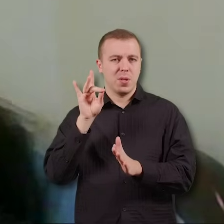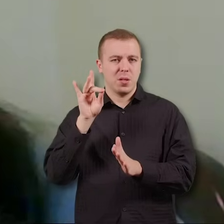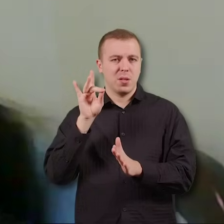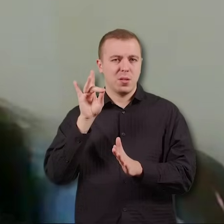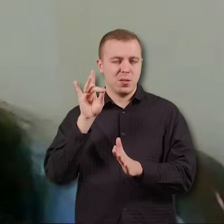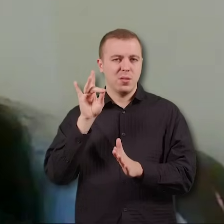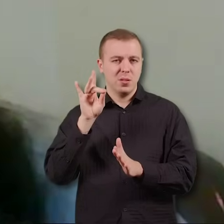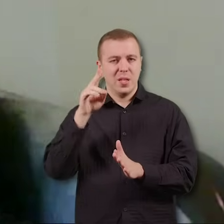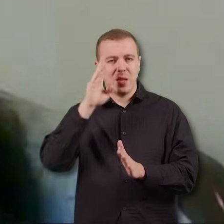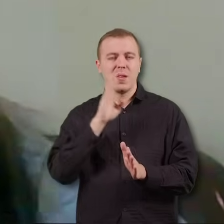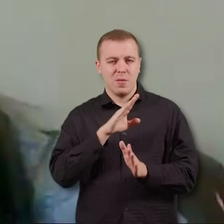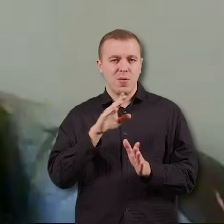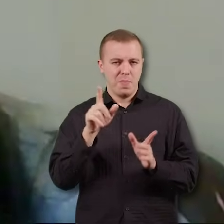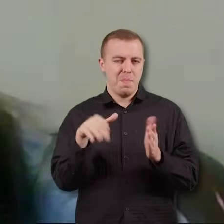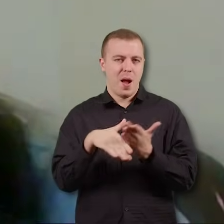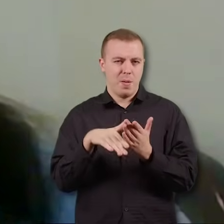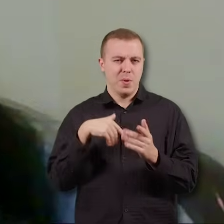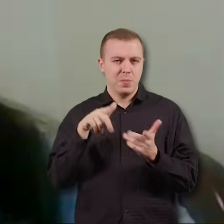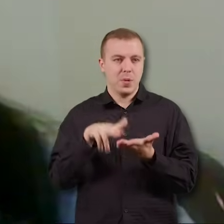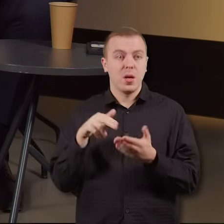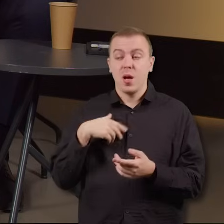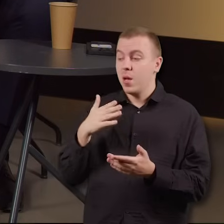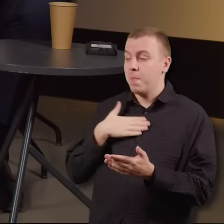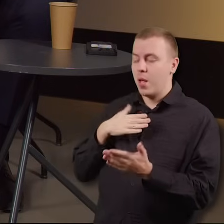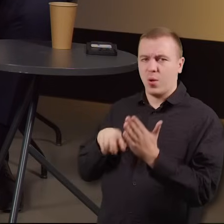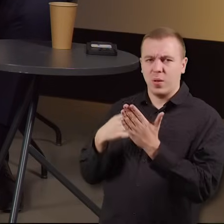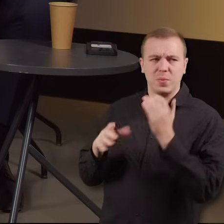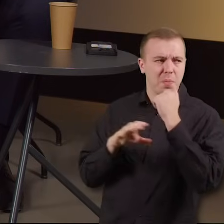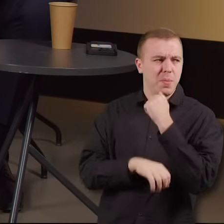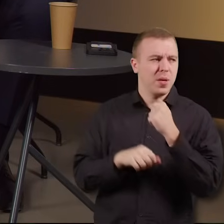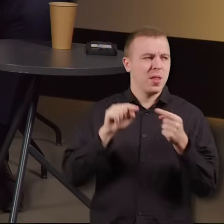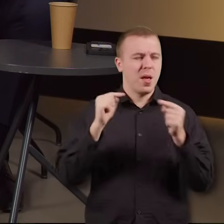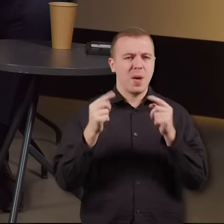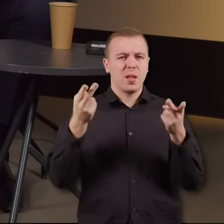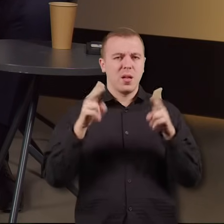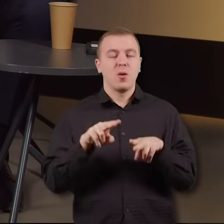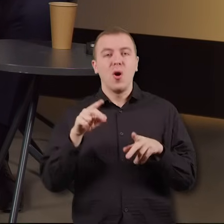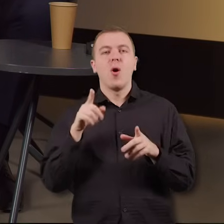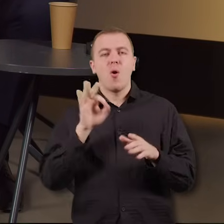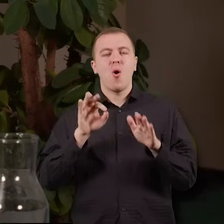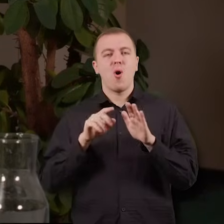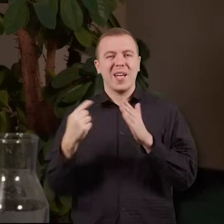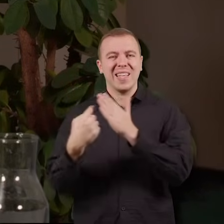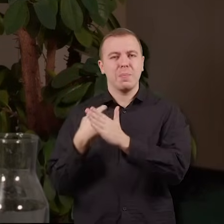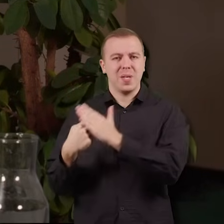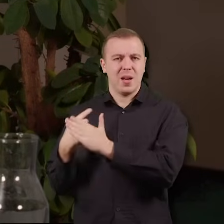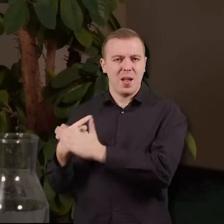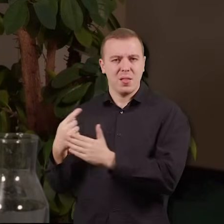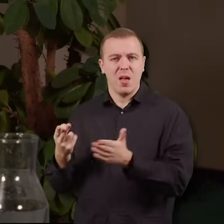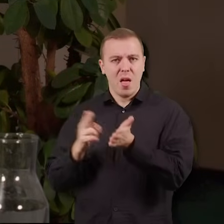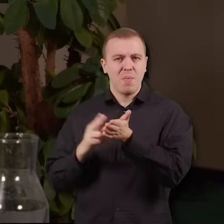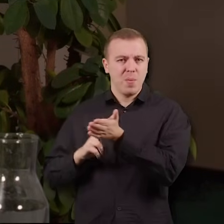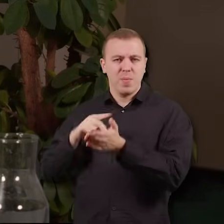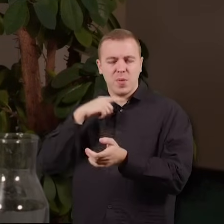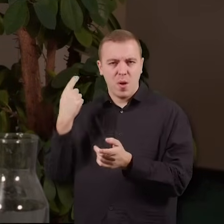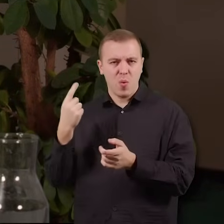pagalba būtų pritartinas, aš manau. Mano klausimas, pabaigai vis dėlto debatams, imigrantai, dar viena temų, kur auga